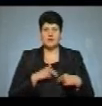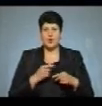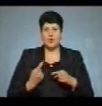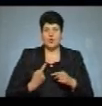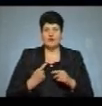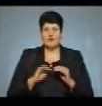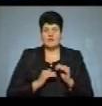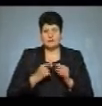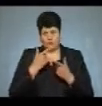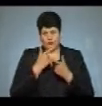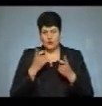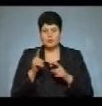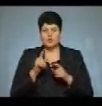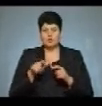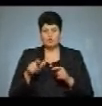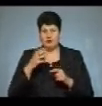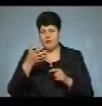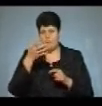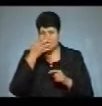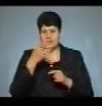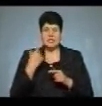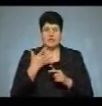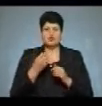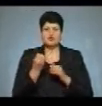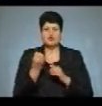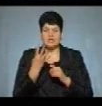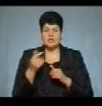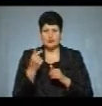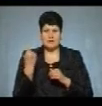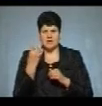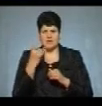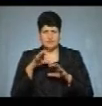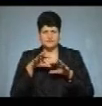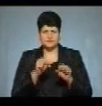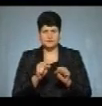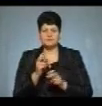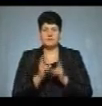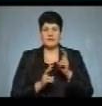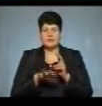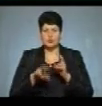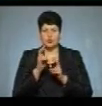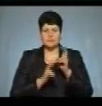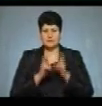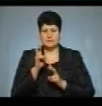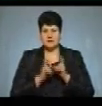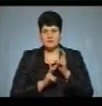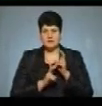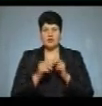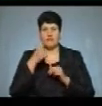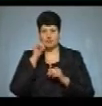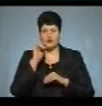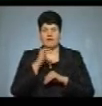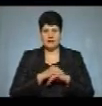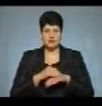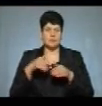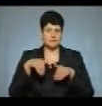фірми його повідомили, що люди в масках, які 14 грудня вперше захопили територію підприємства АМН «Транс» і вчора ввечері